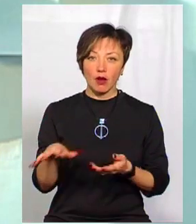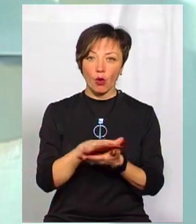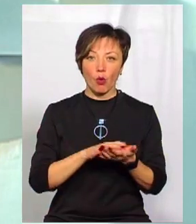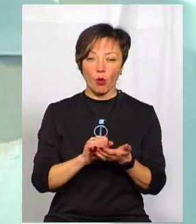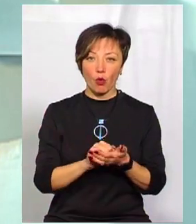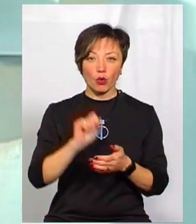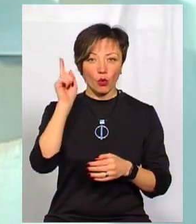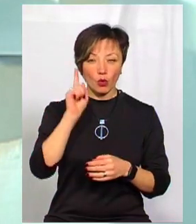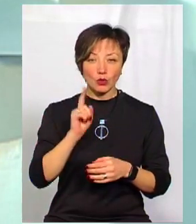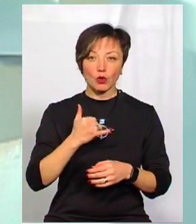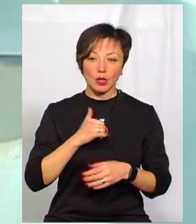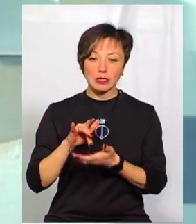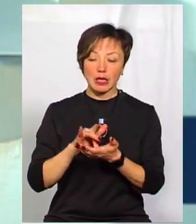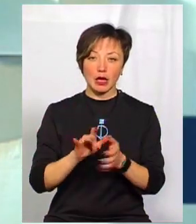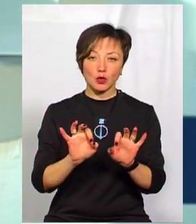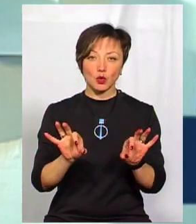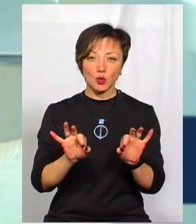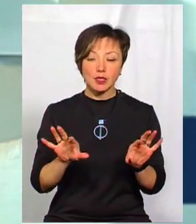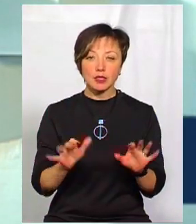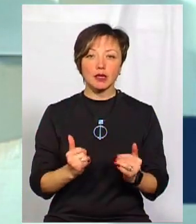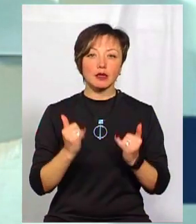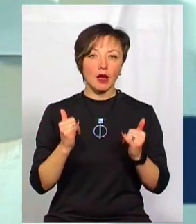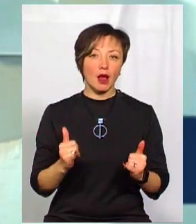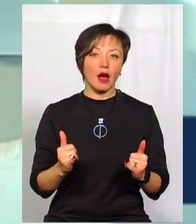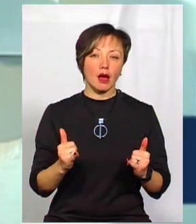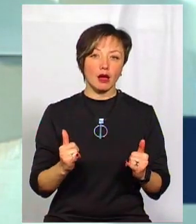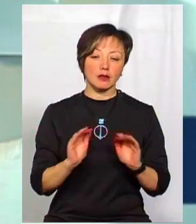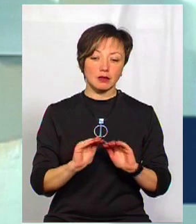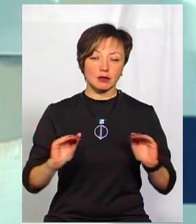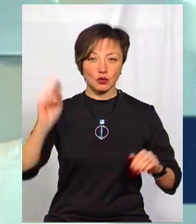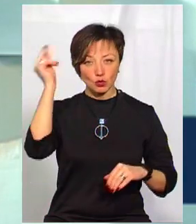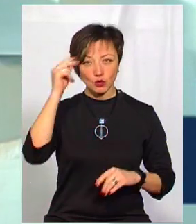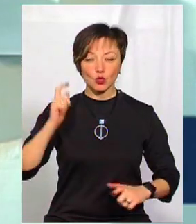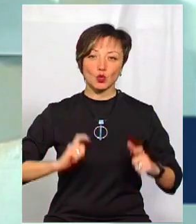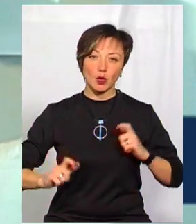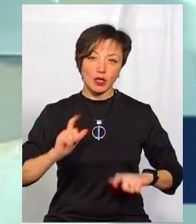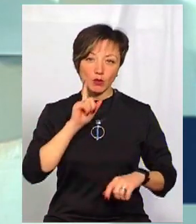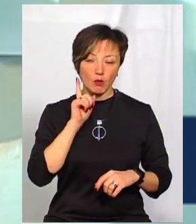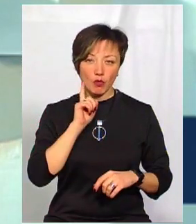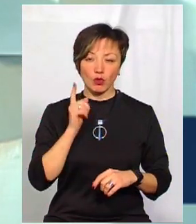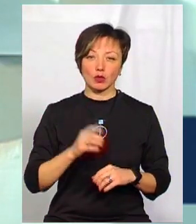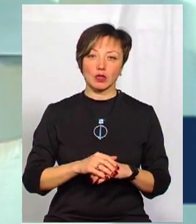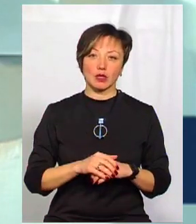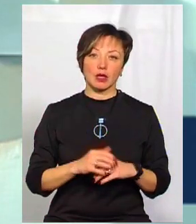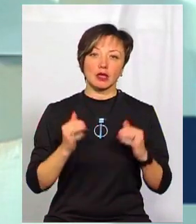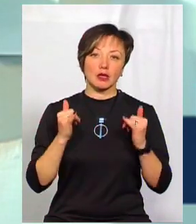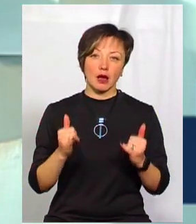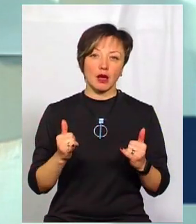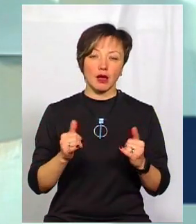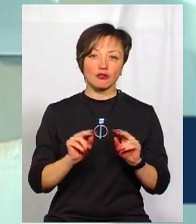нас проходять екскурсії для школярів, для студентської молоді,